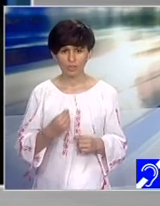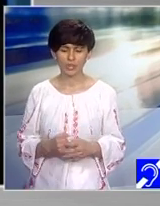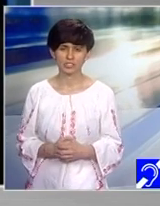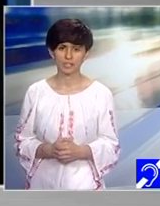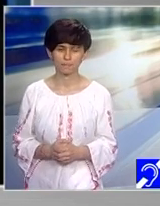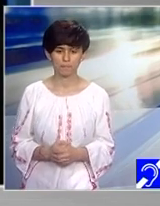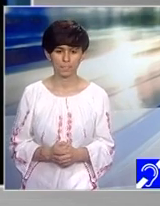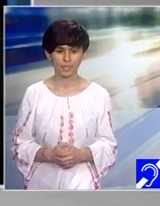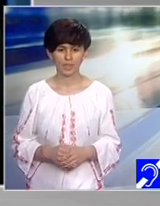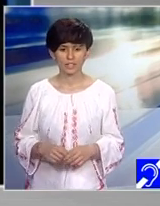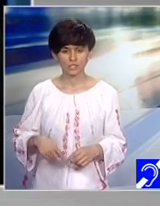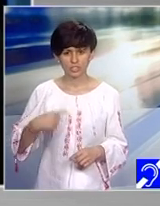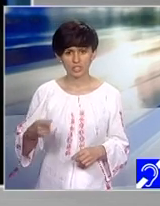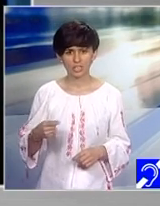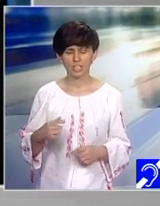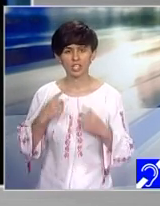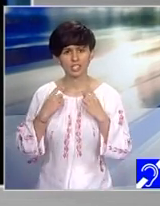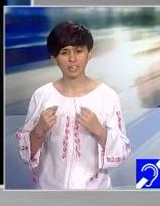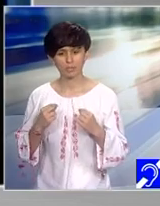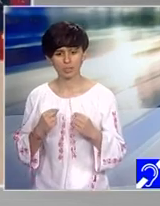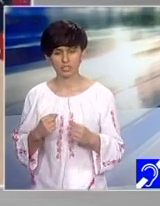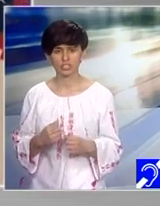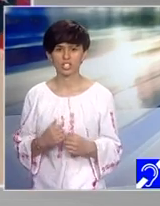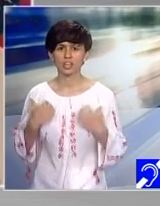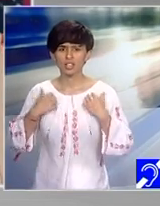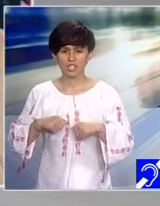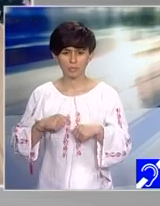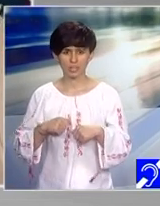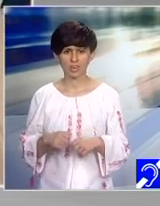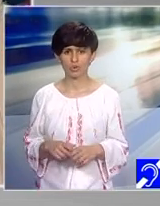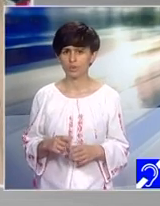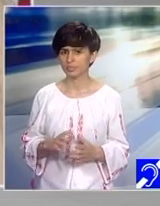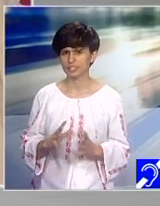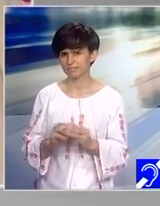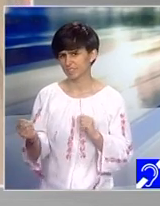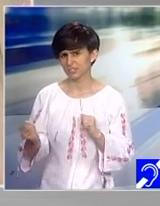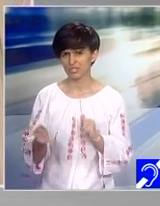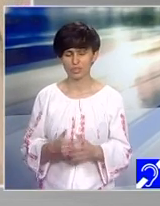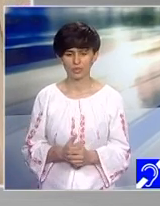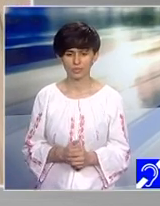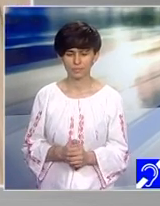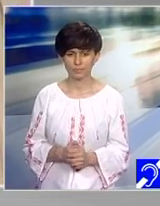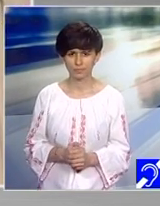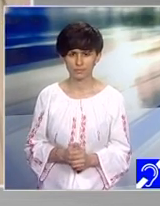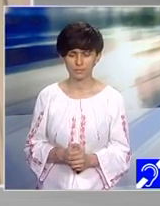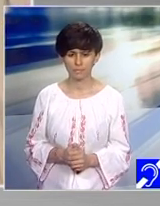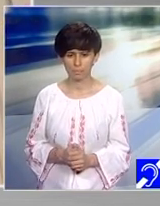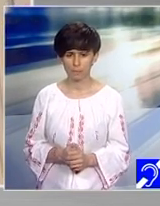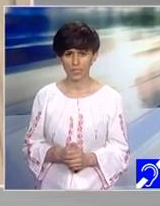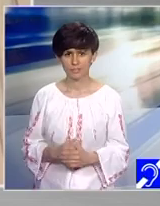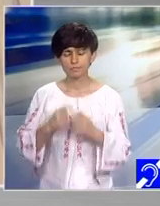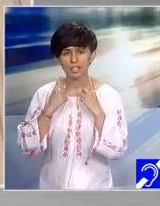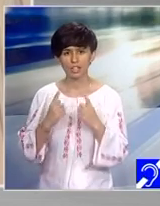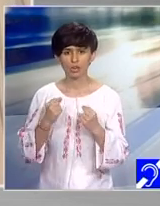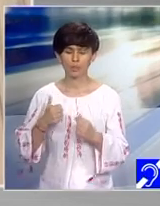asemenea alte cămăși le purtau până la epuizare, până se distrugeau. Deci de asta o cămașă